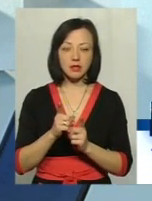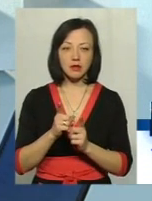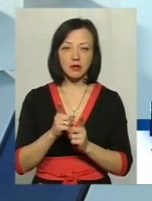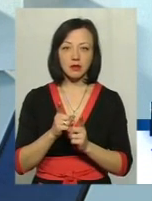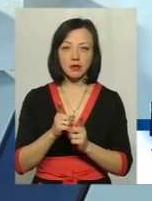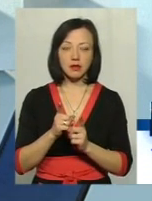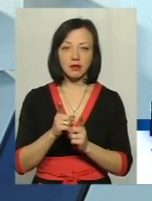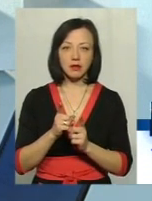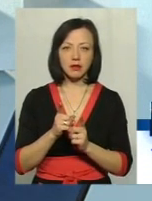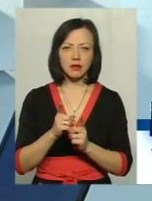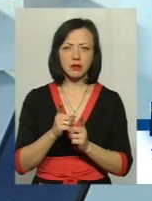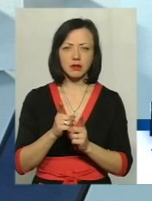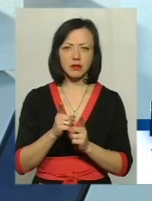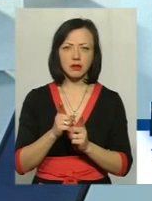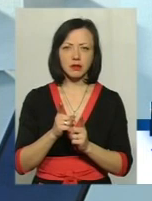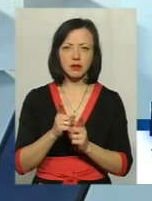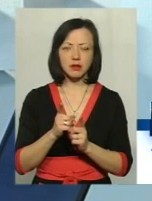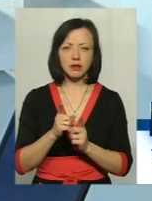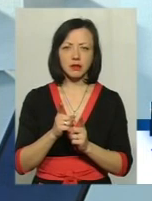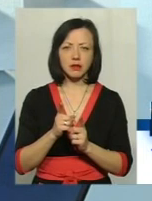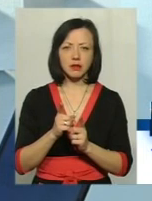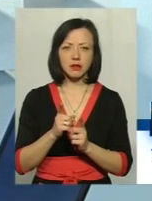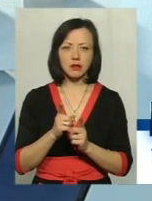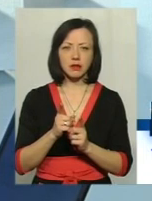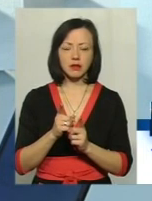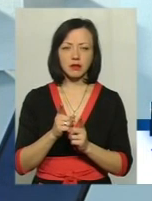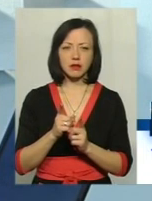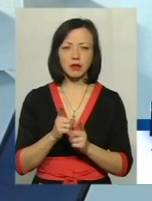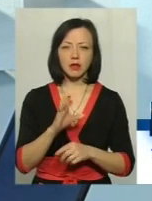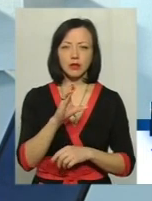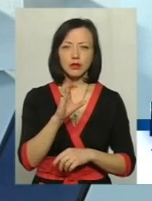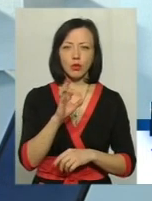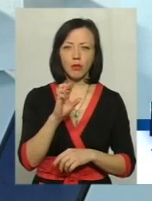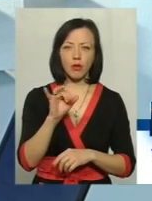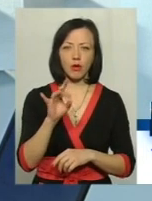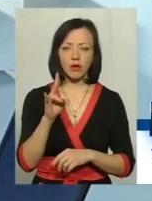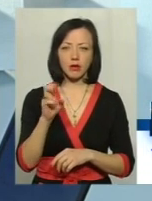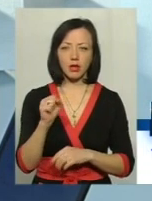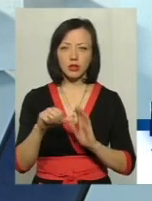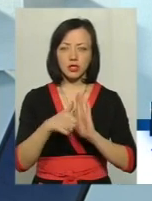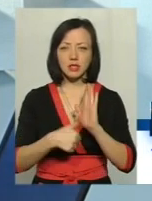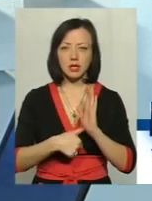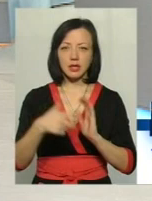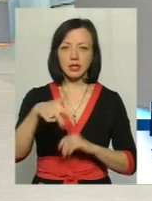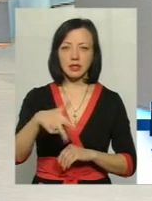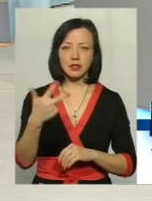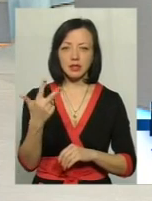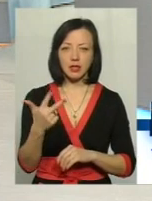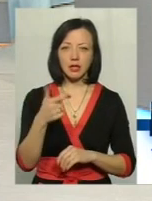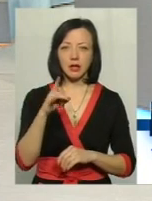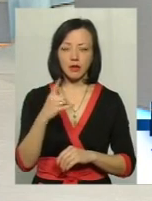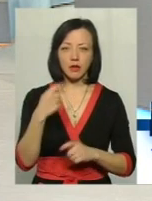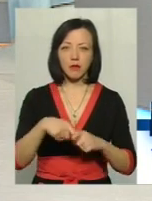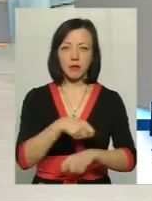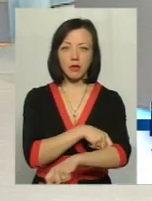от плата? Він атошник. Соборна 16. Там 33 гривні за квадратний